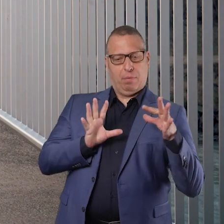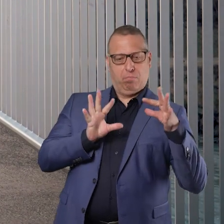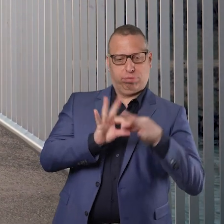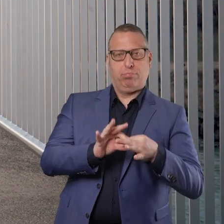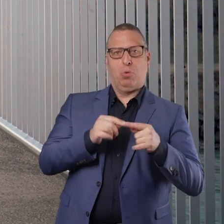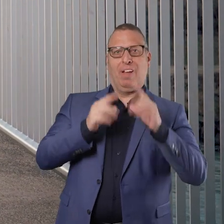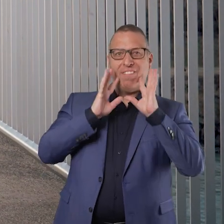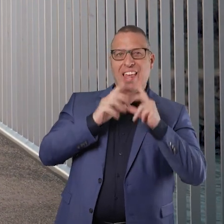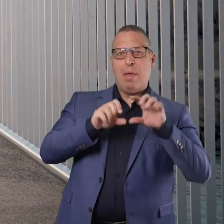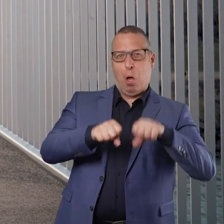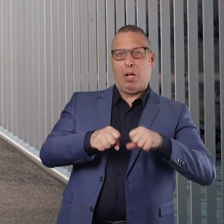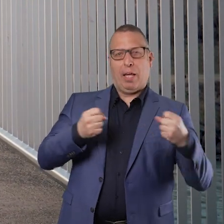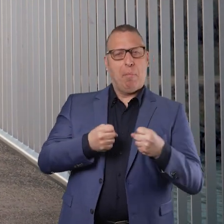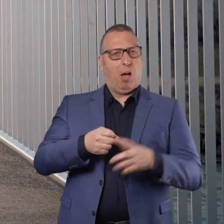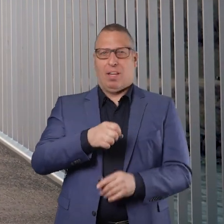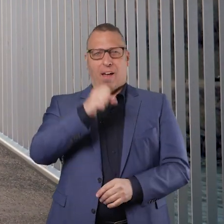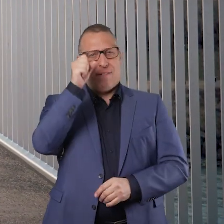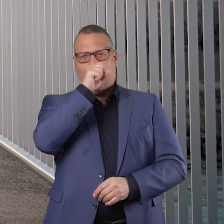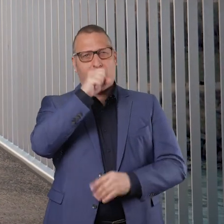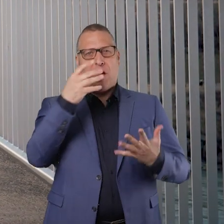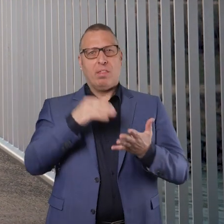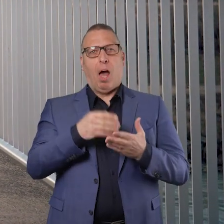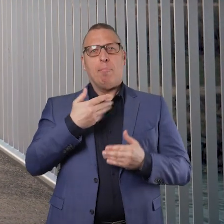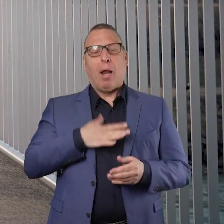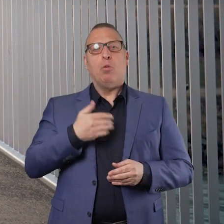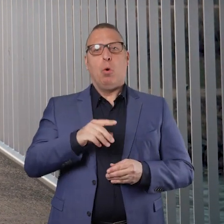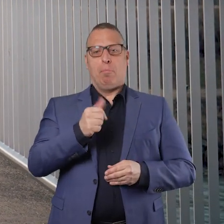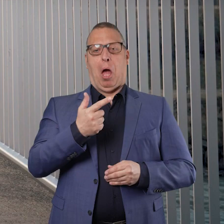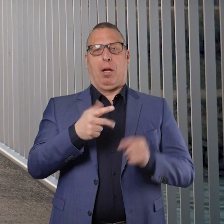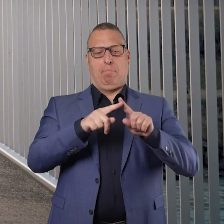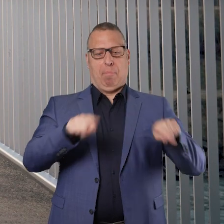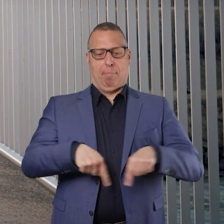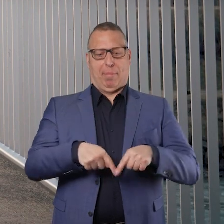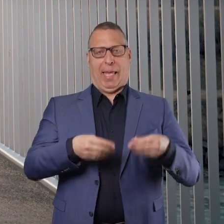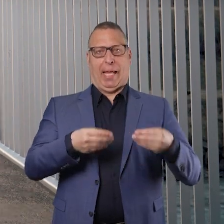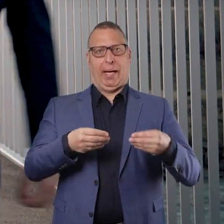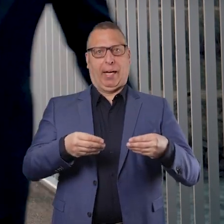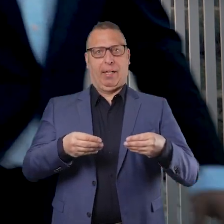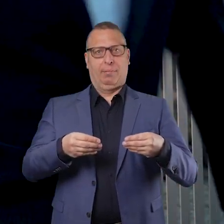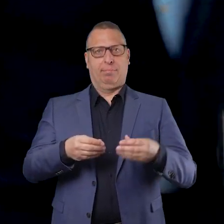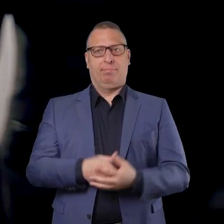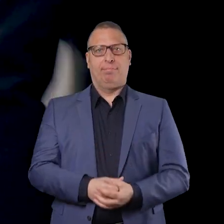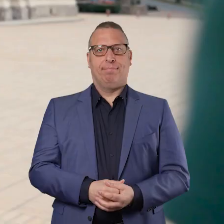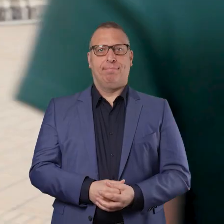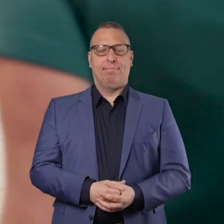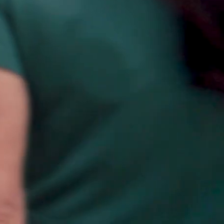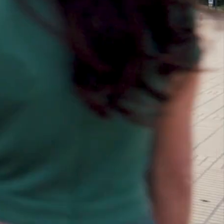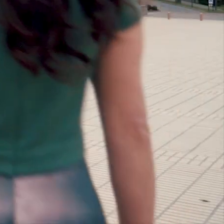vieles ermöglicht hat. Und das Verrückte ist, für das hat es nur ein paar Blatt Papier gebraucht.